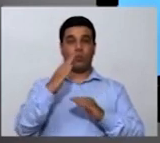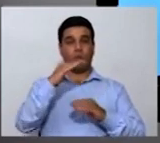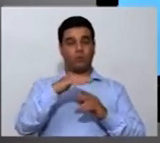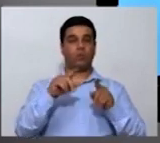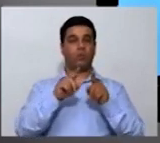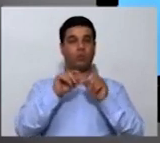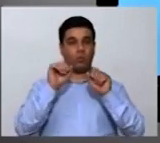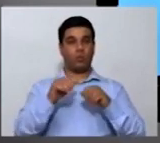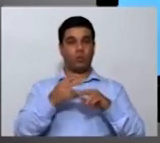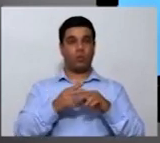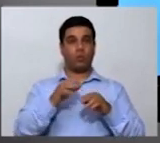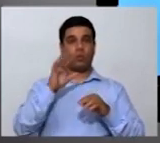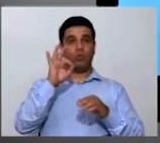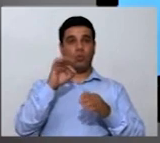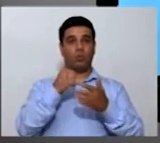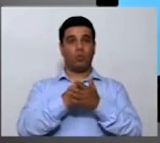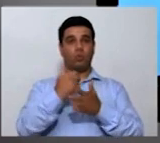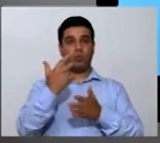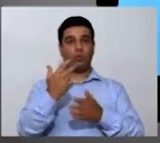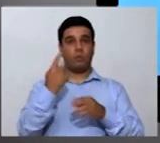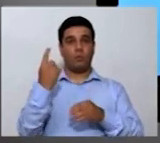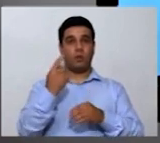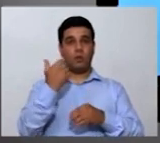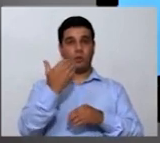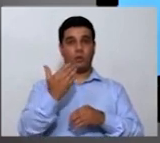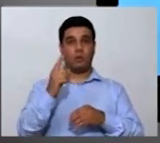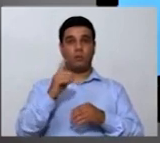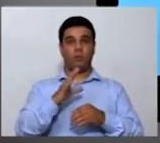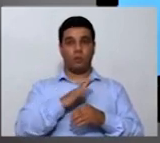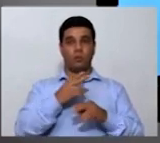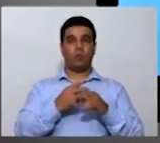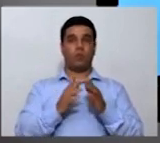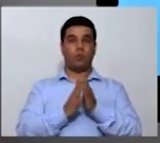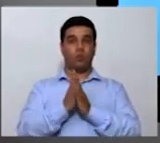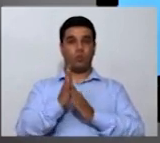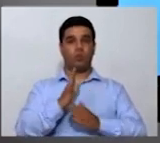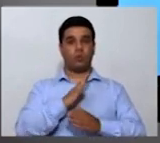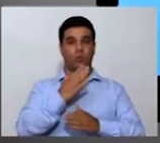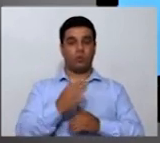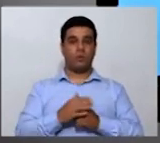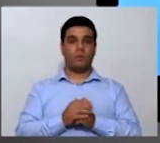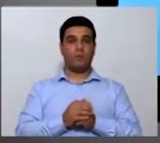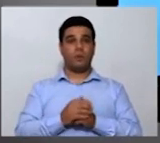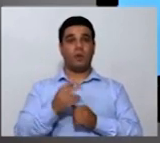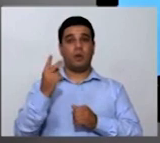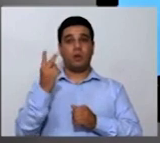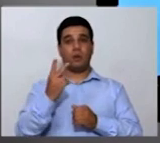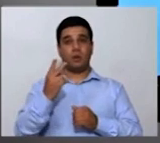shu grafikni. 0 dan 3 gacha bo'lgan. Birinchisi nima bo'ldi? O'suvchi bo'ldi.